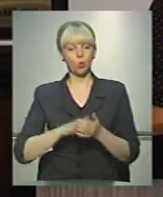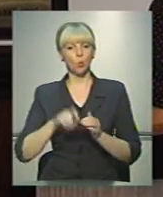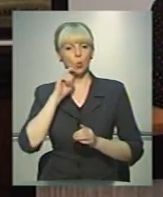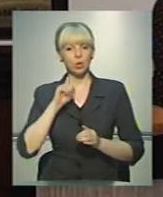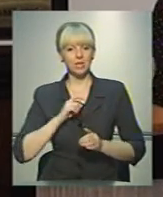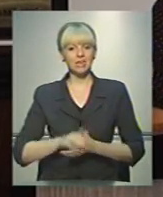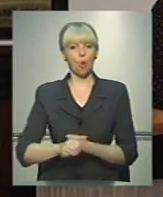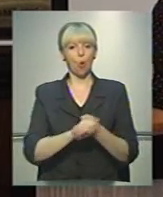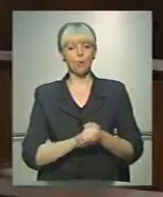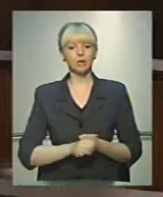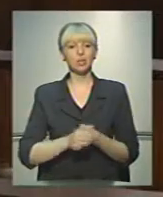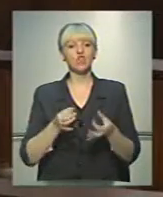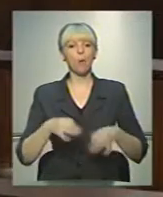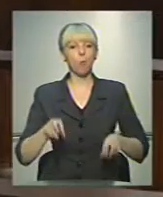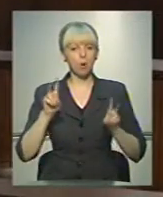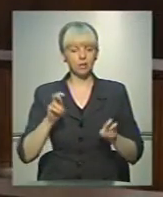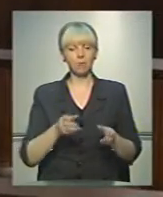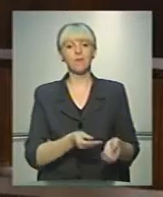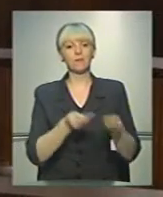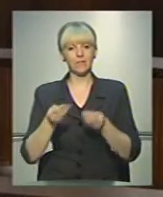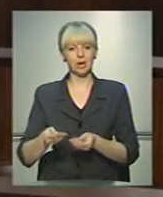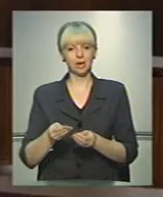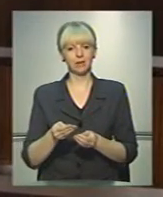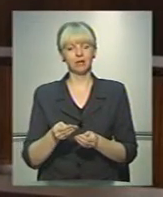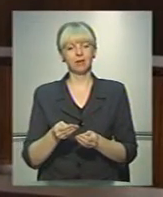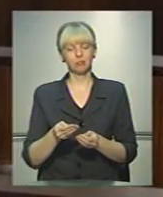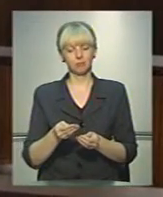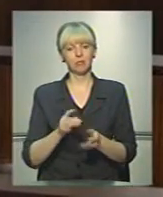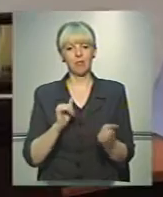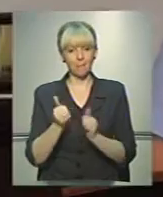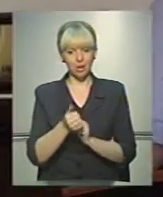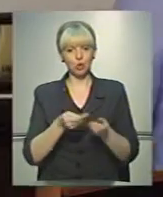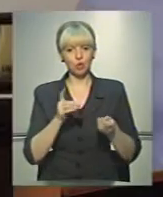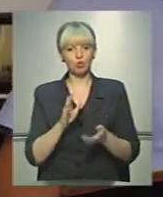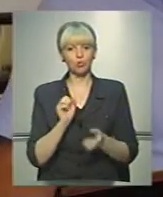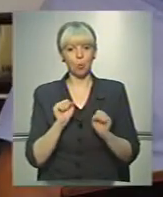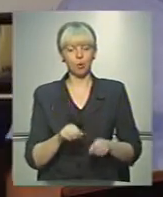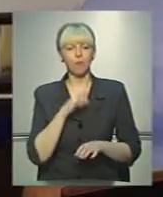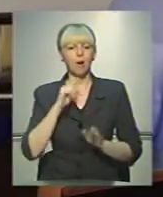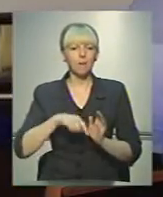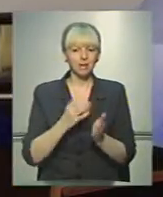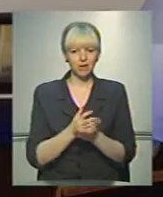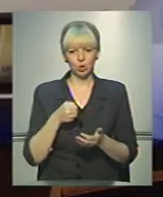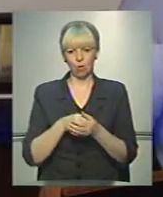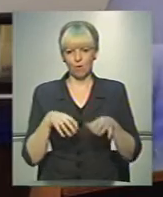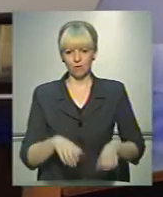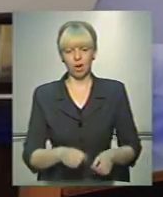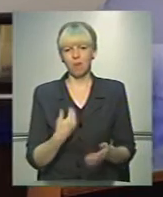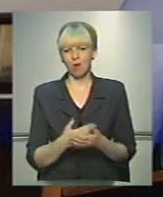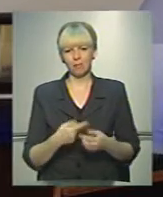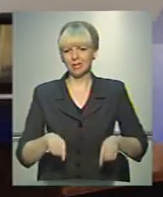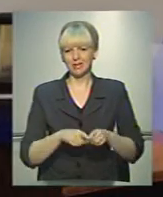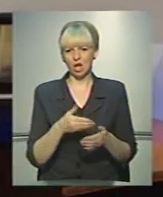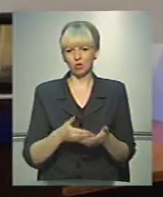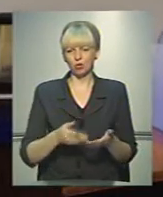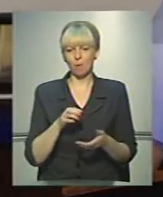Українського об'єднання «Свобода» винесли наперед, донесли, що змогли. Є багато питань до влади. Мабуть, не так